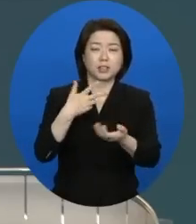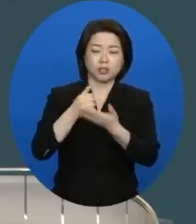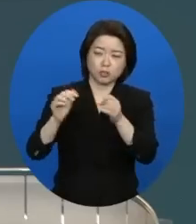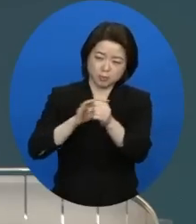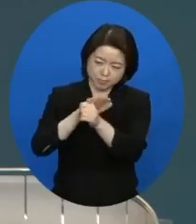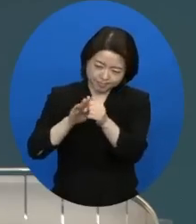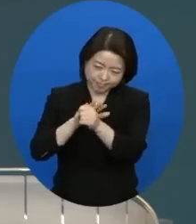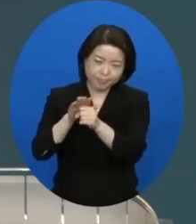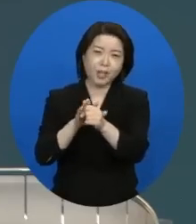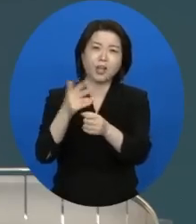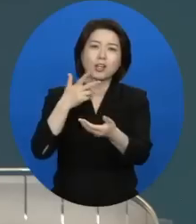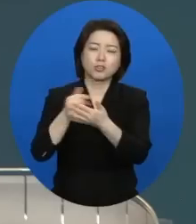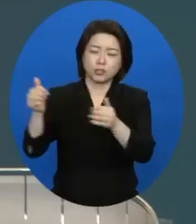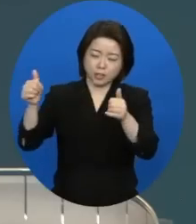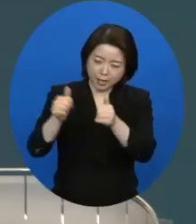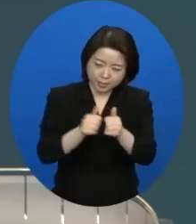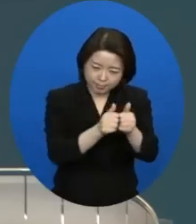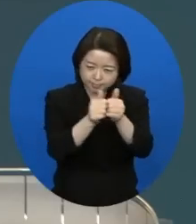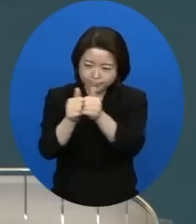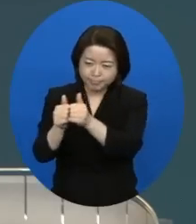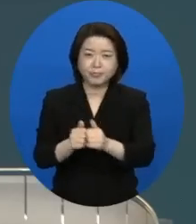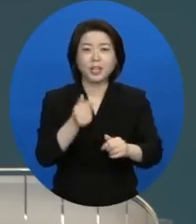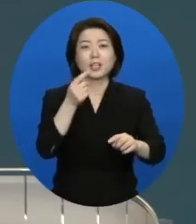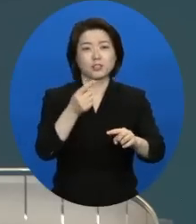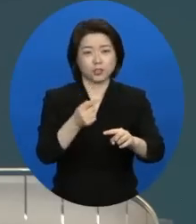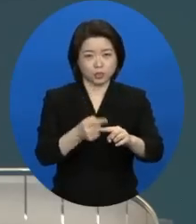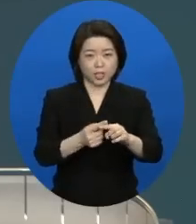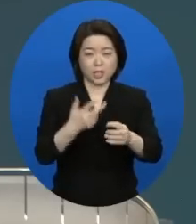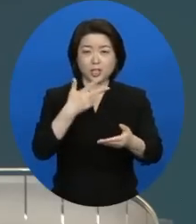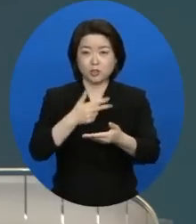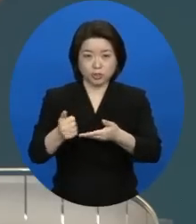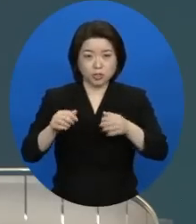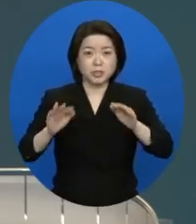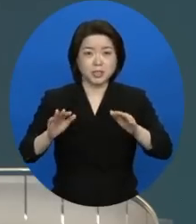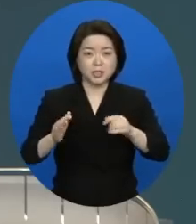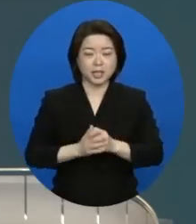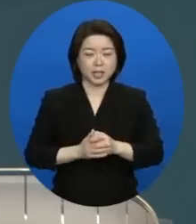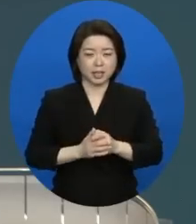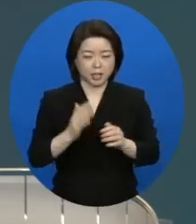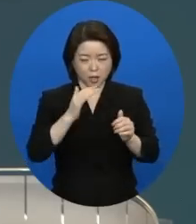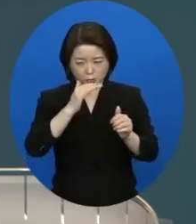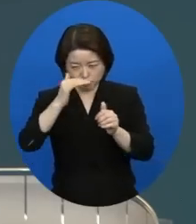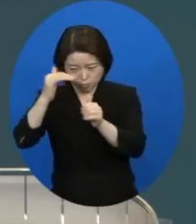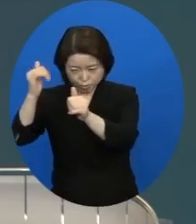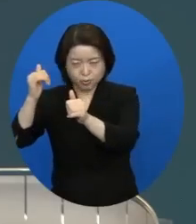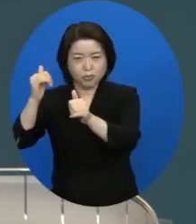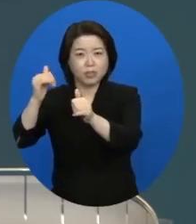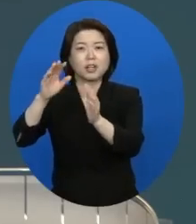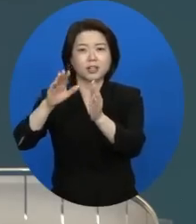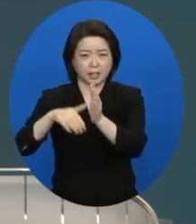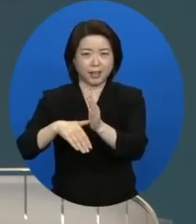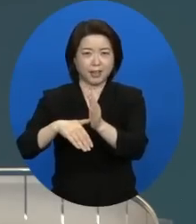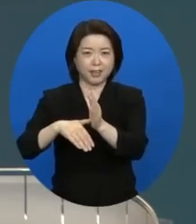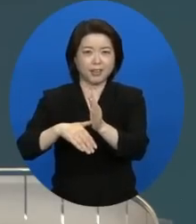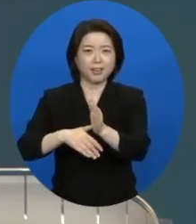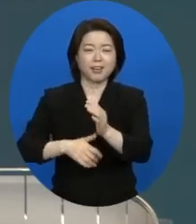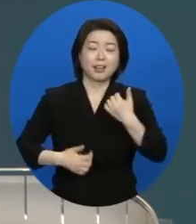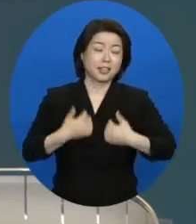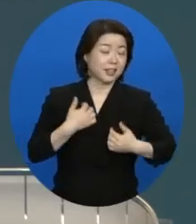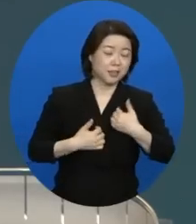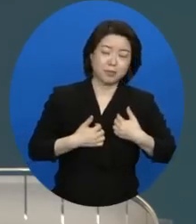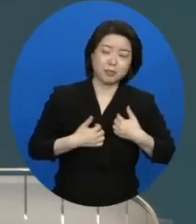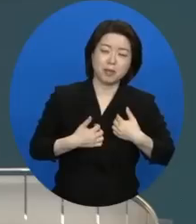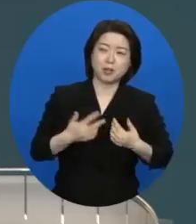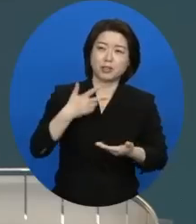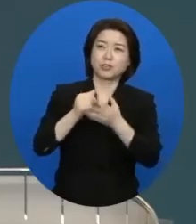사랑하고 주님과 함께 동행하다가 주님께서 이제 오너라 그렇게 말씀하시면 기쁨으로